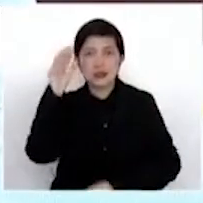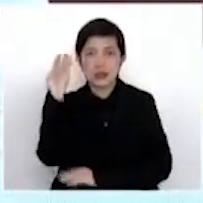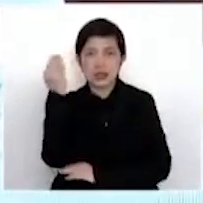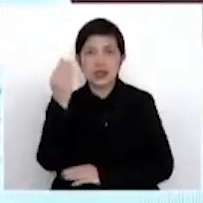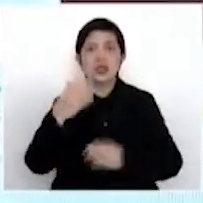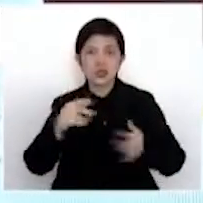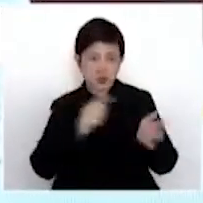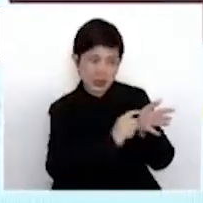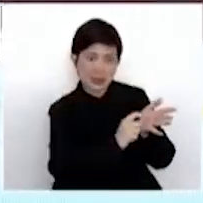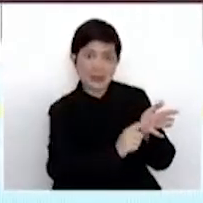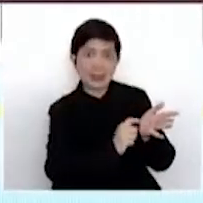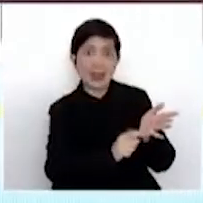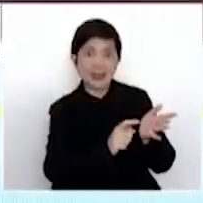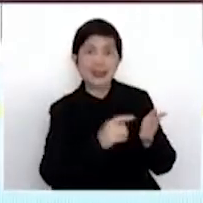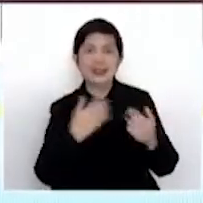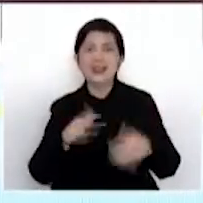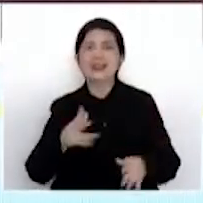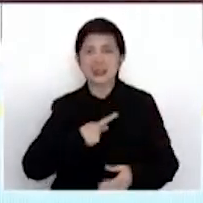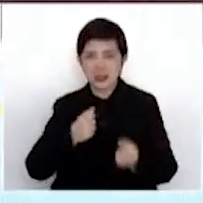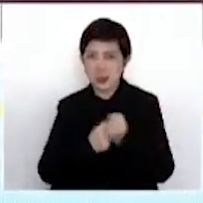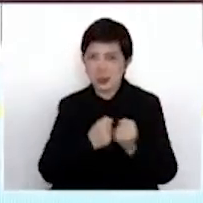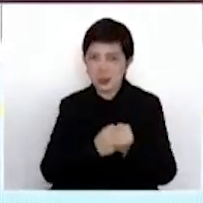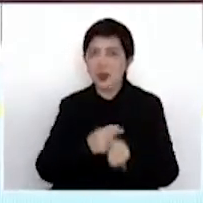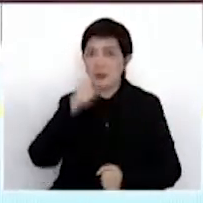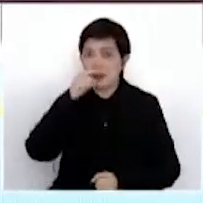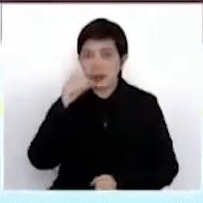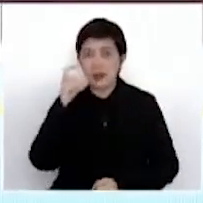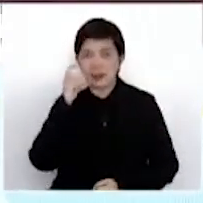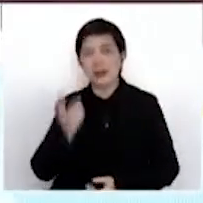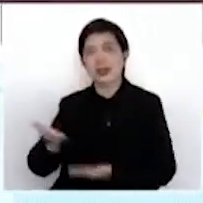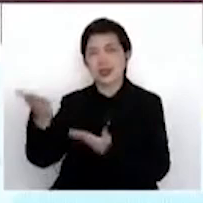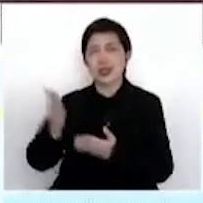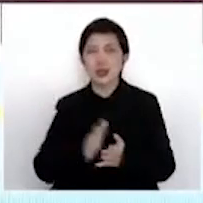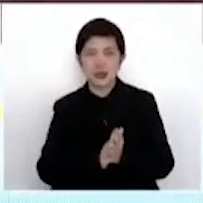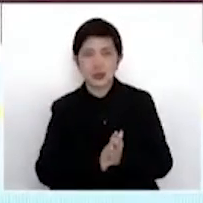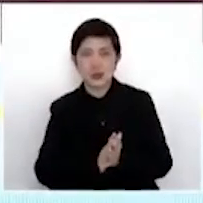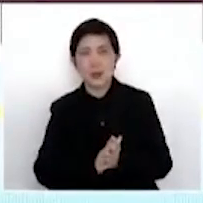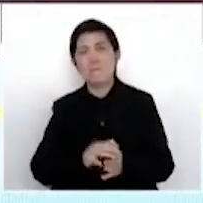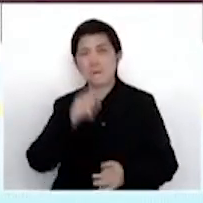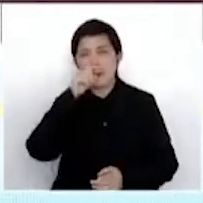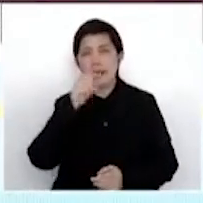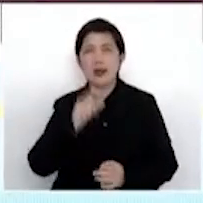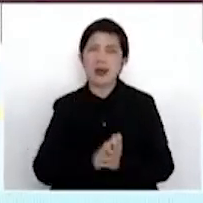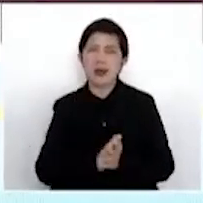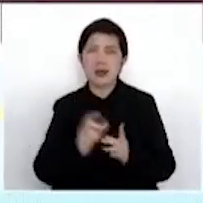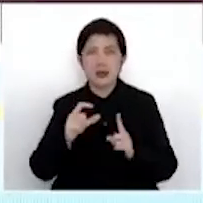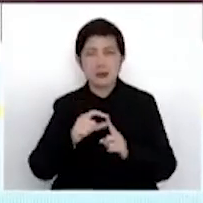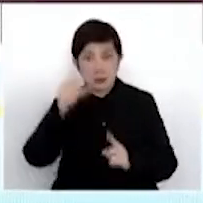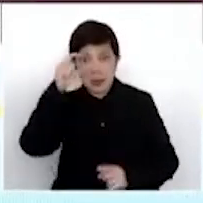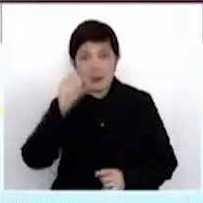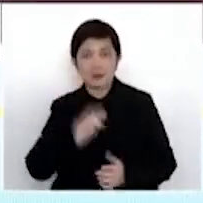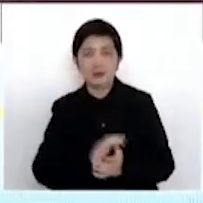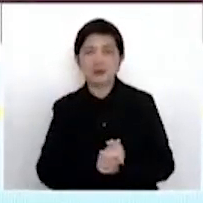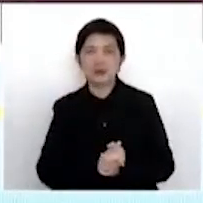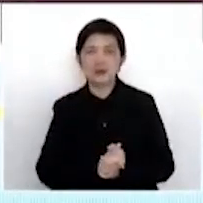tangannya kita akan dukung kalau itu Pak jikadirnya ada atau takdirnya ada salah satu nilai yang